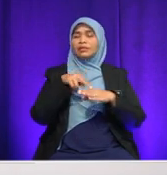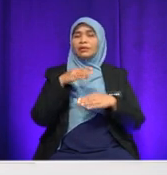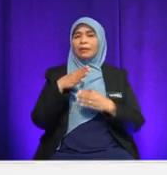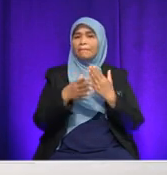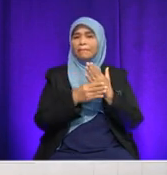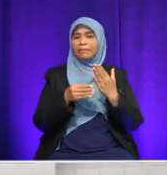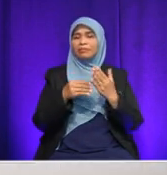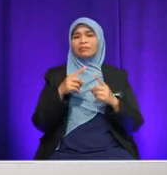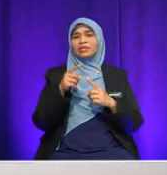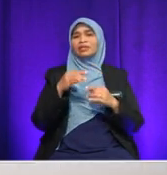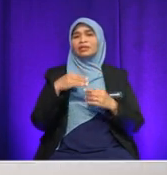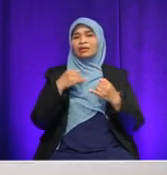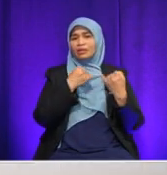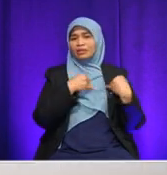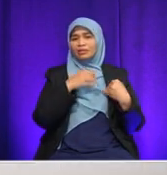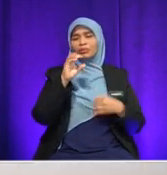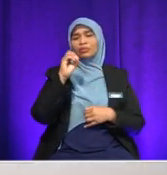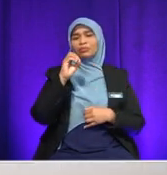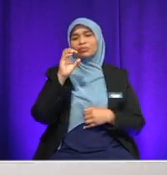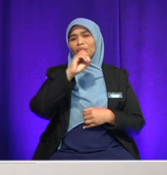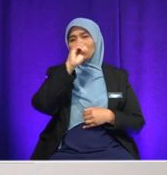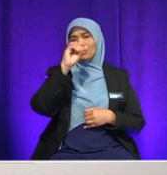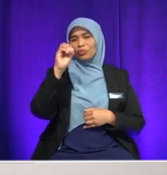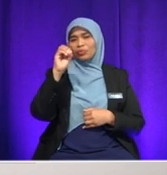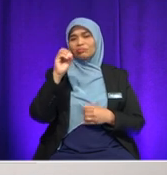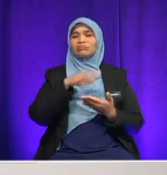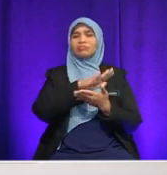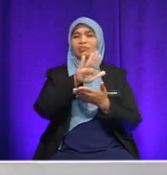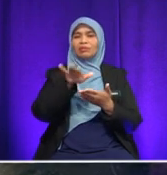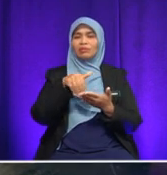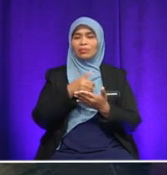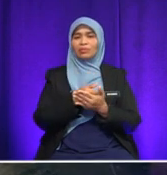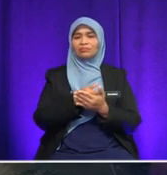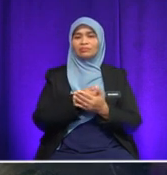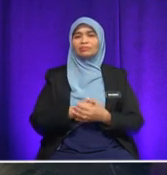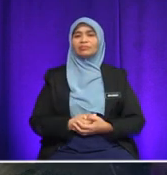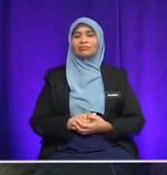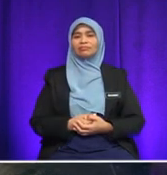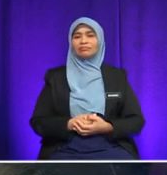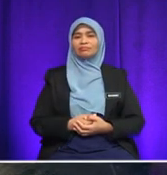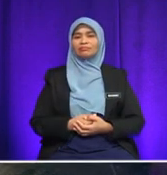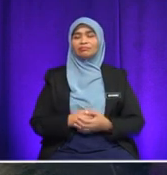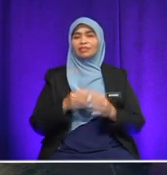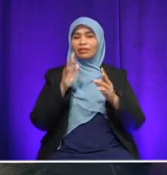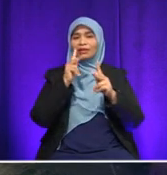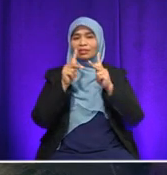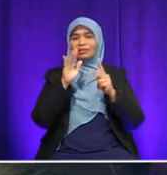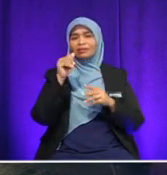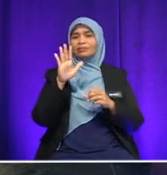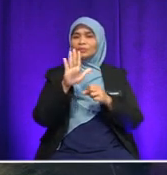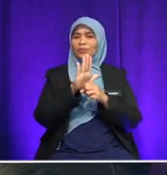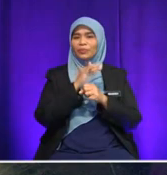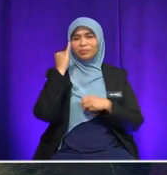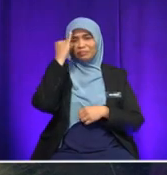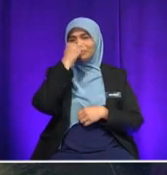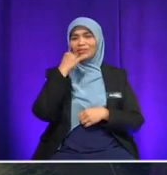kosong, kosonglah semuanya. Okey, ada benar juga kan? Betul cikgu, kata-kata yang cukup indah sebenarnya kan? Ya,